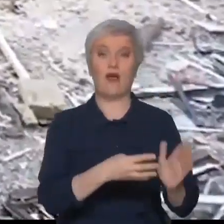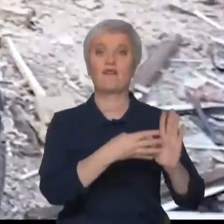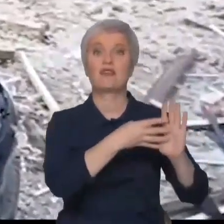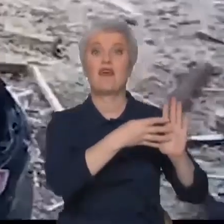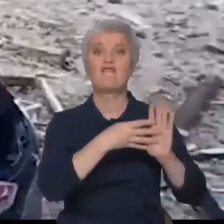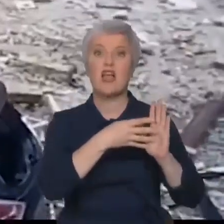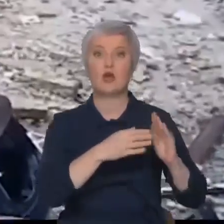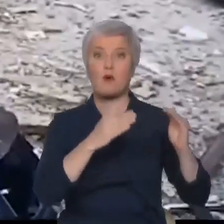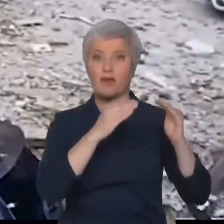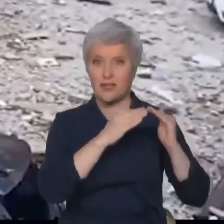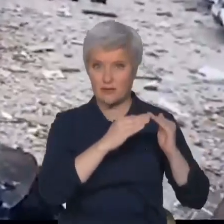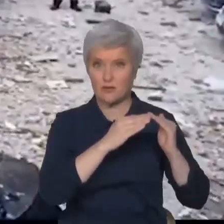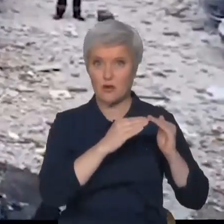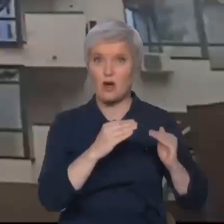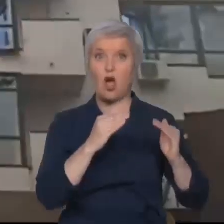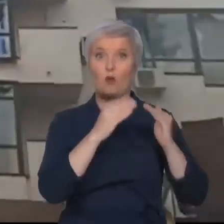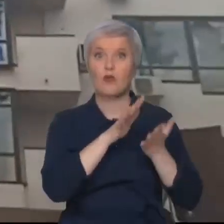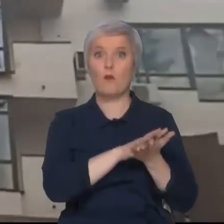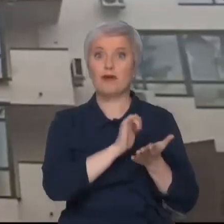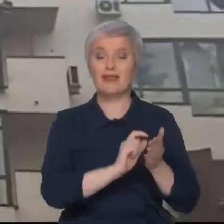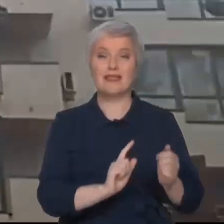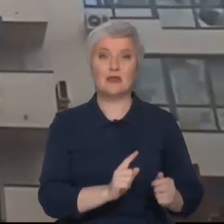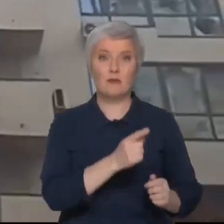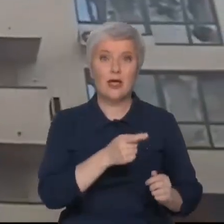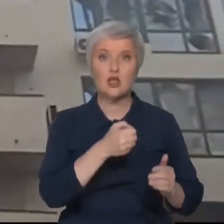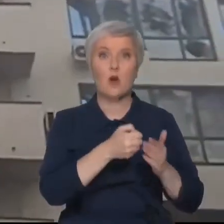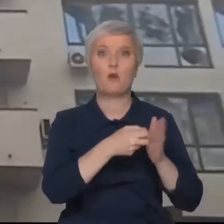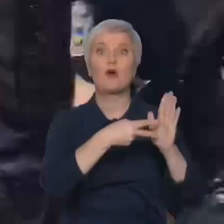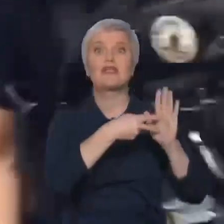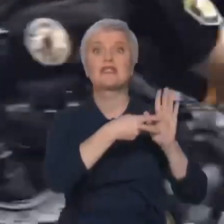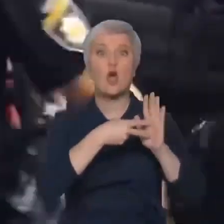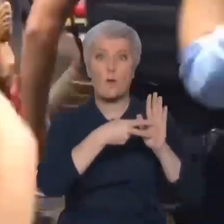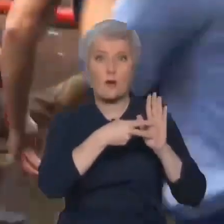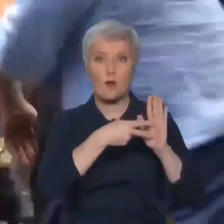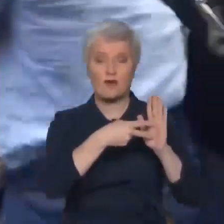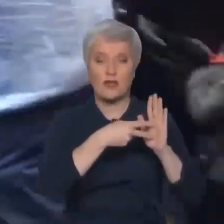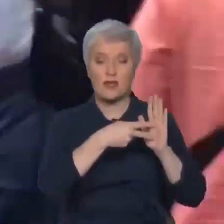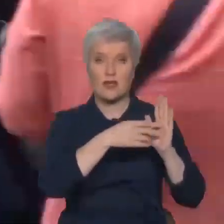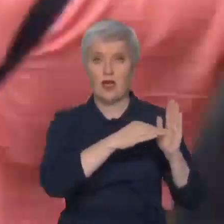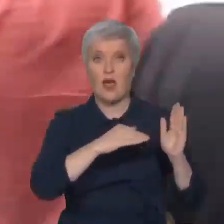Будівлю пошкоджено з 1-го по 7-й поверхи. Три верхні частково зруйновано.